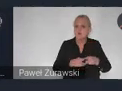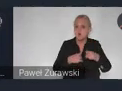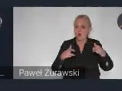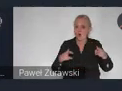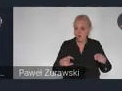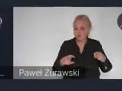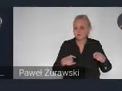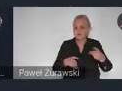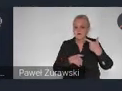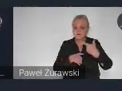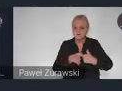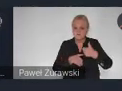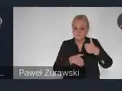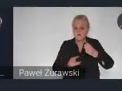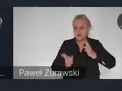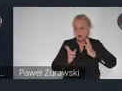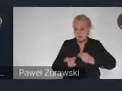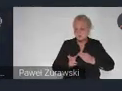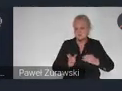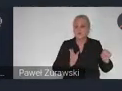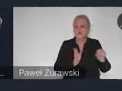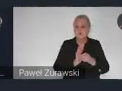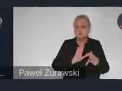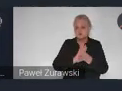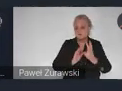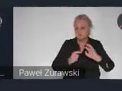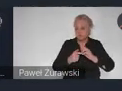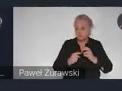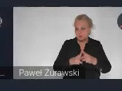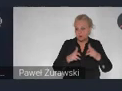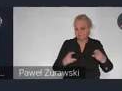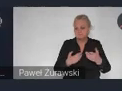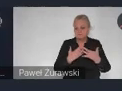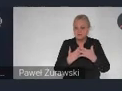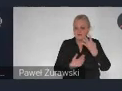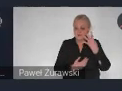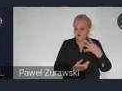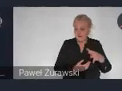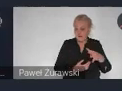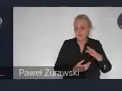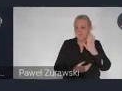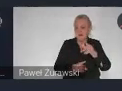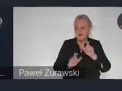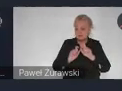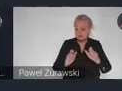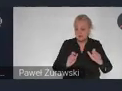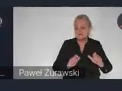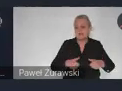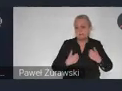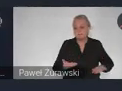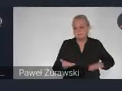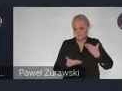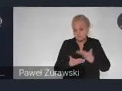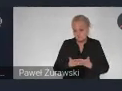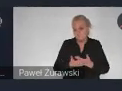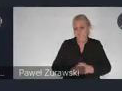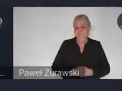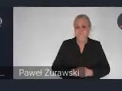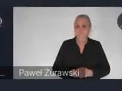21 listopada do 19 grudnia czyli prawie 4 tygodnie mają państwo na to żeby złożyć ten wniosek